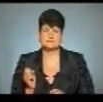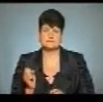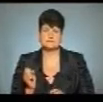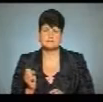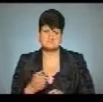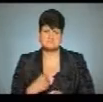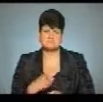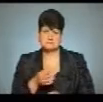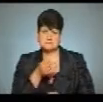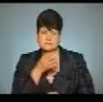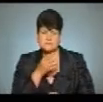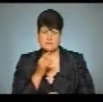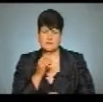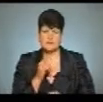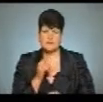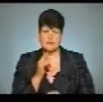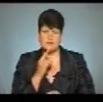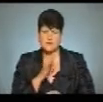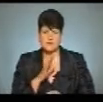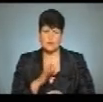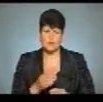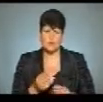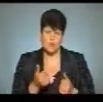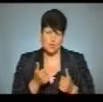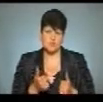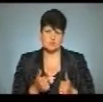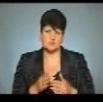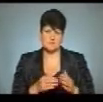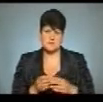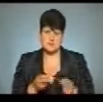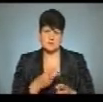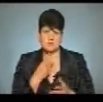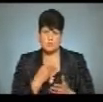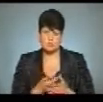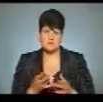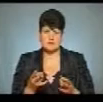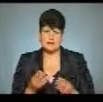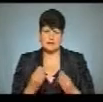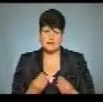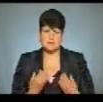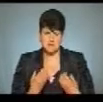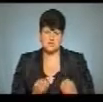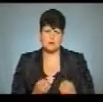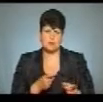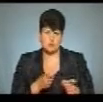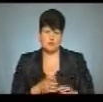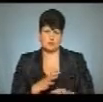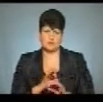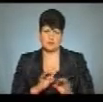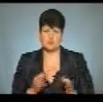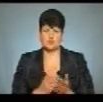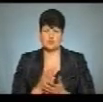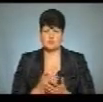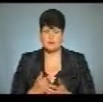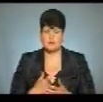Мені сподобалось. Неважко, хороші спеціалісти пояснили, як показали. Довелось би ще постріляти, було б взагалі прекрасно. До служби в армії